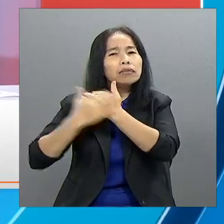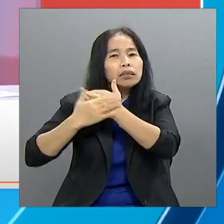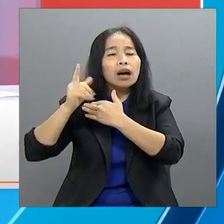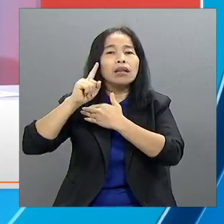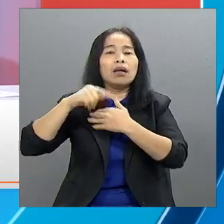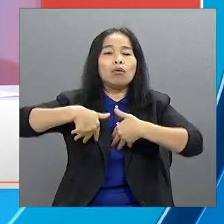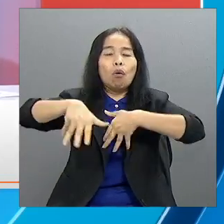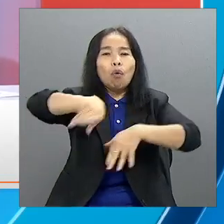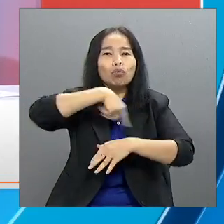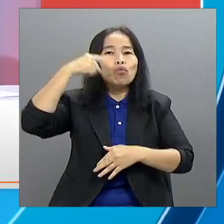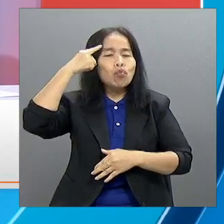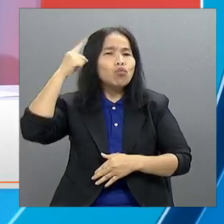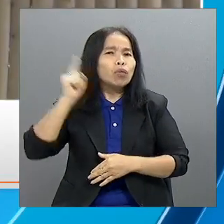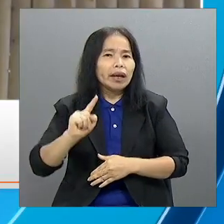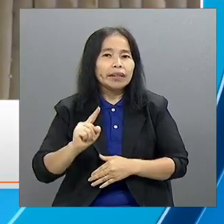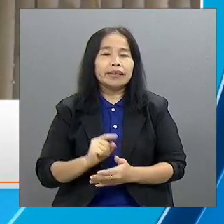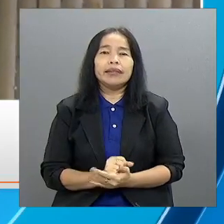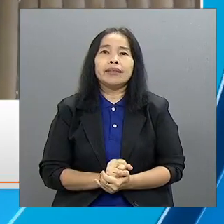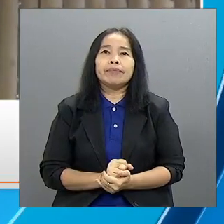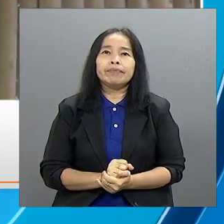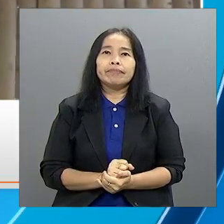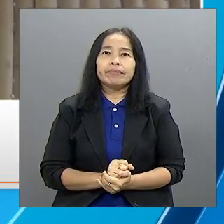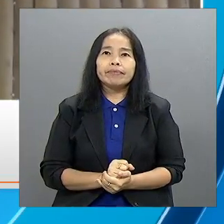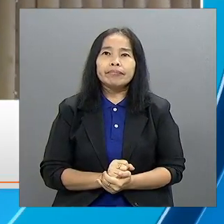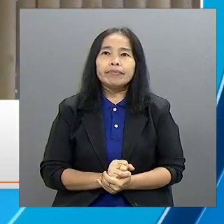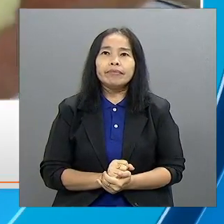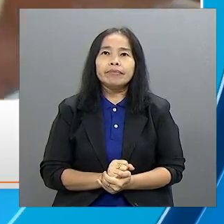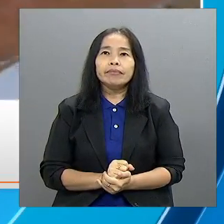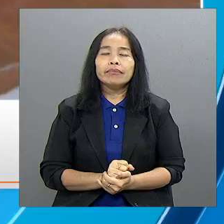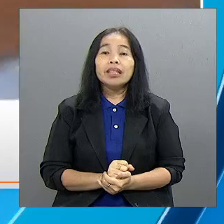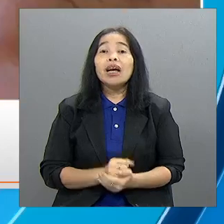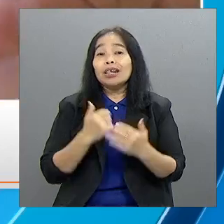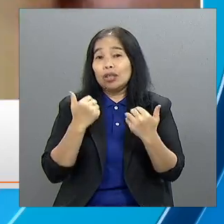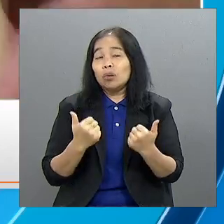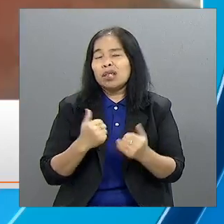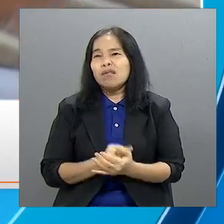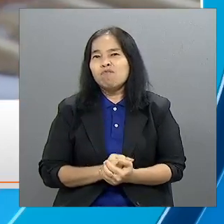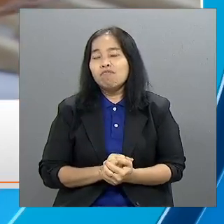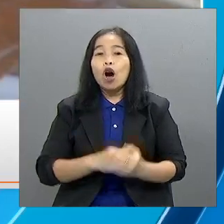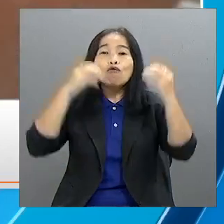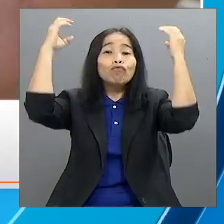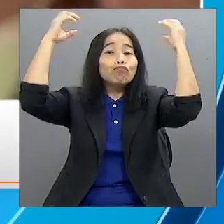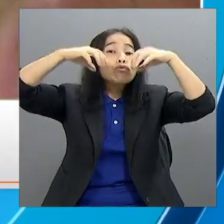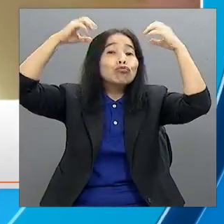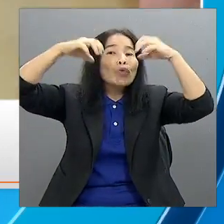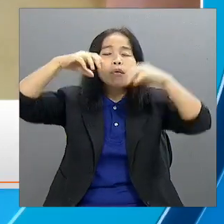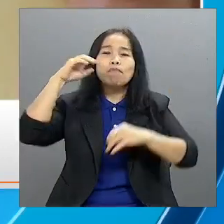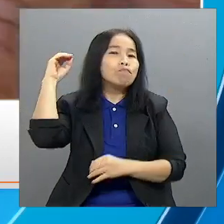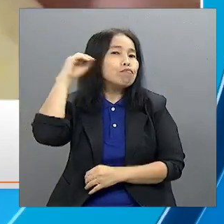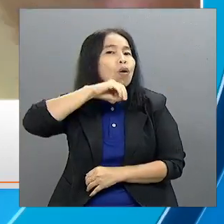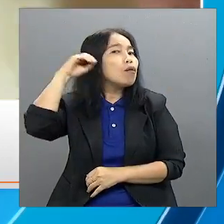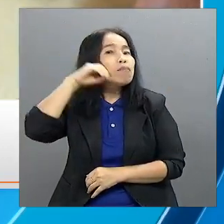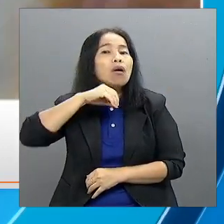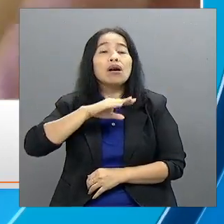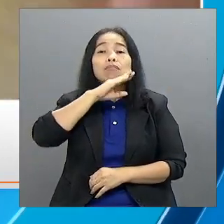ครับ จริงๆเนี่ยเริ่มหน้าฝนเนี่ยประเด็นปัญหามากๆเลยจริงๆคือเห็ดพิษมากกว่าคือเห็ดต